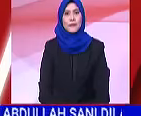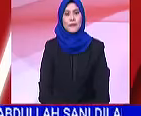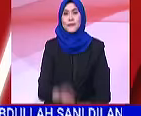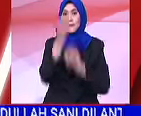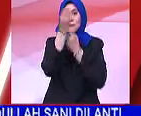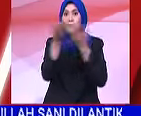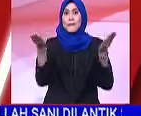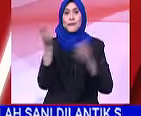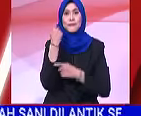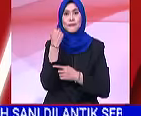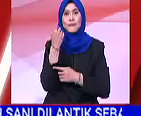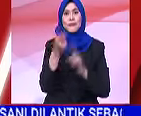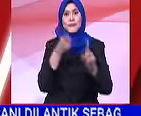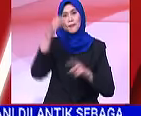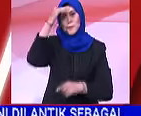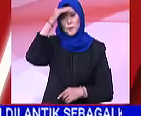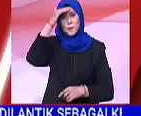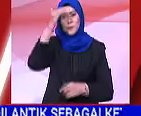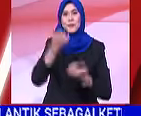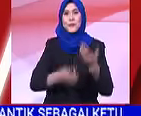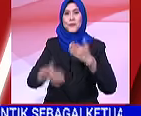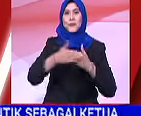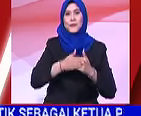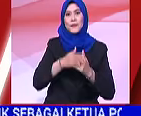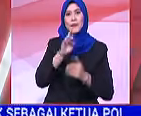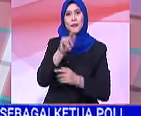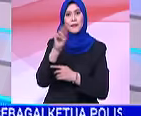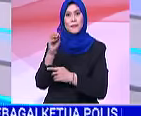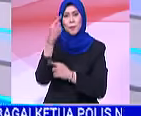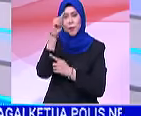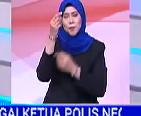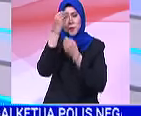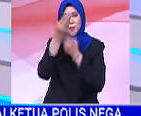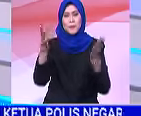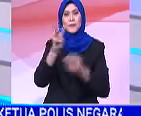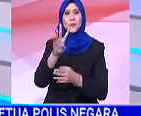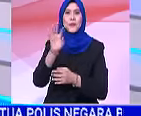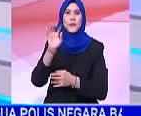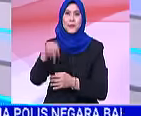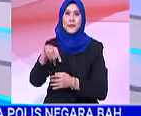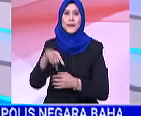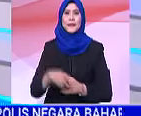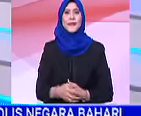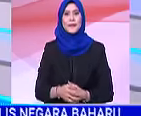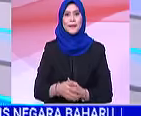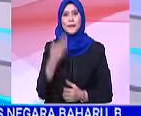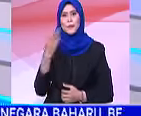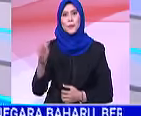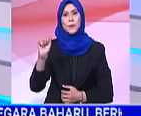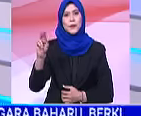Laporan itu menutup perkembangan semasa dari Johor. Kembali semula ke Angkasa Puri untuk laporan lain berita wilayah. Baik, terima kasih